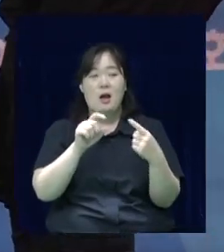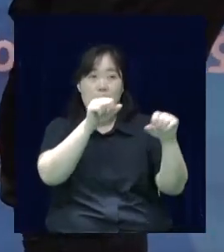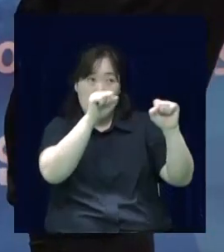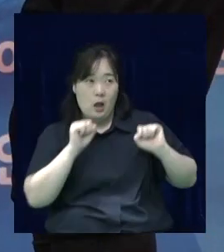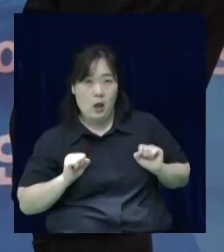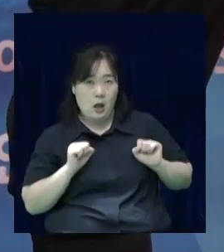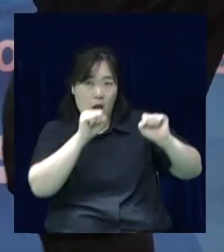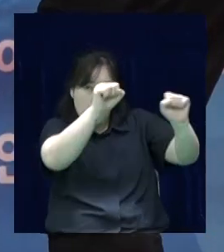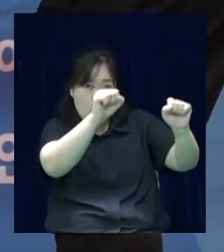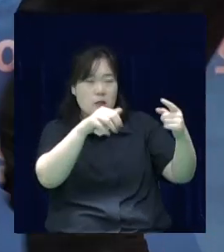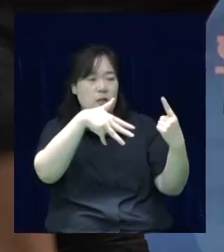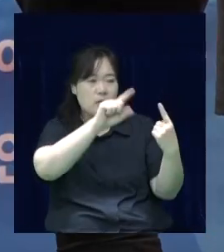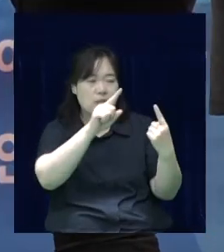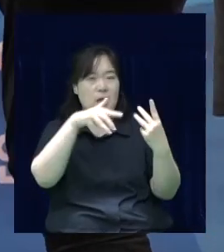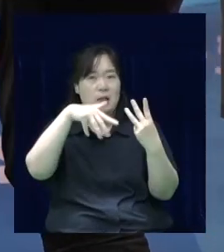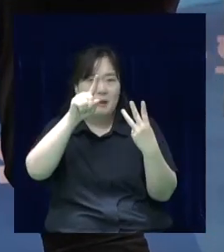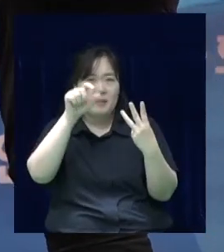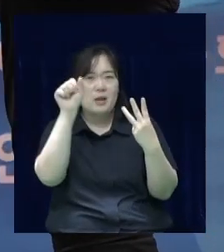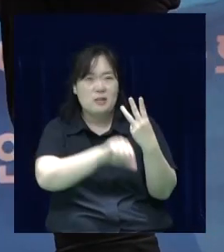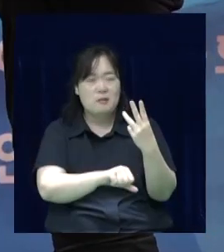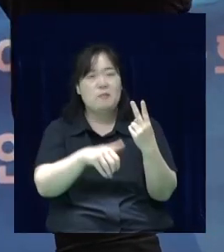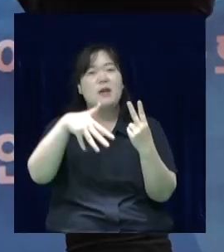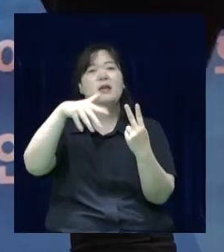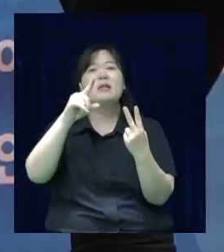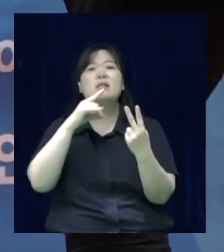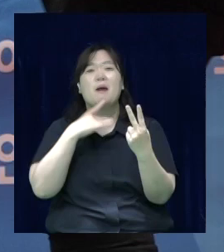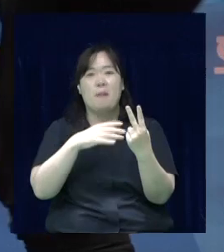하게 됐던 박정훈 선수였습니다.